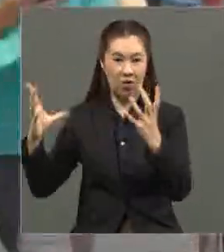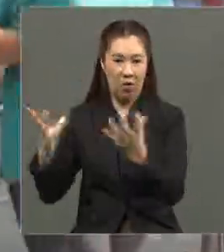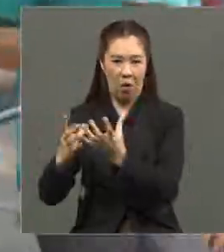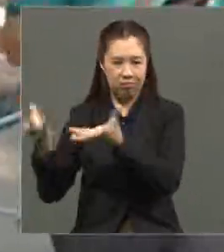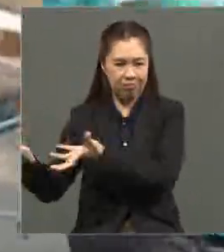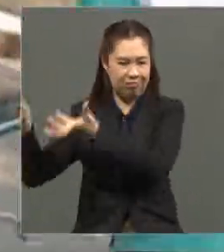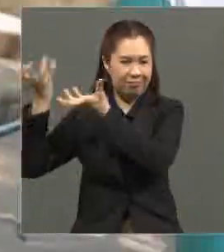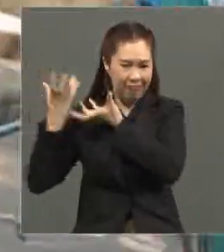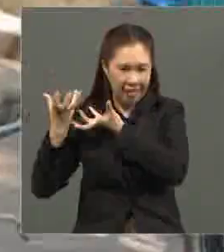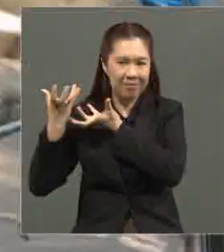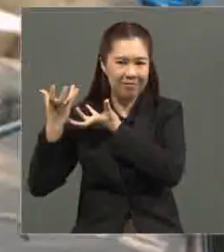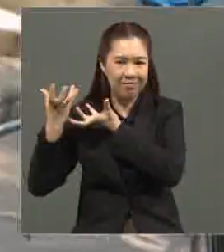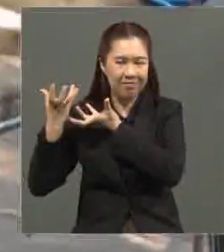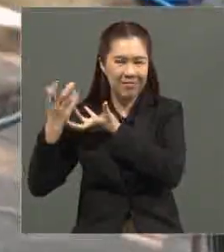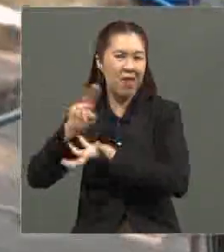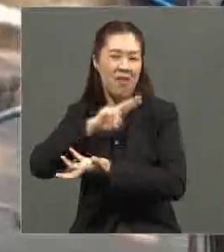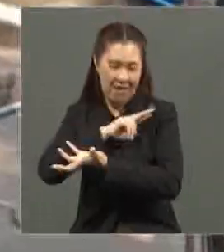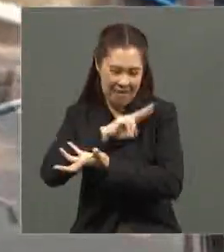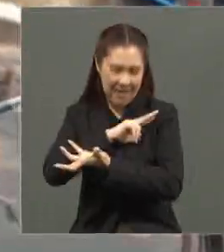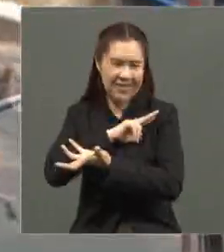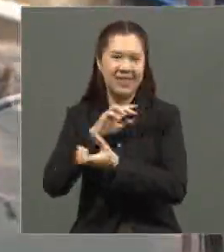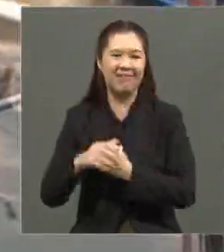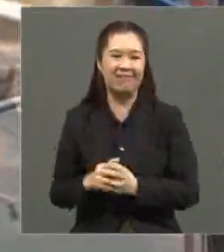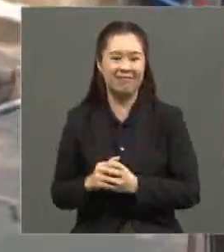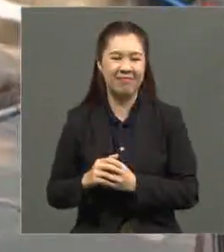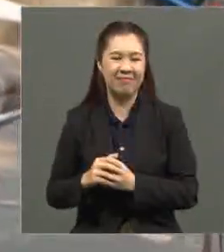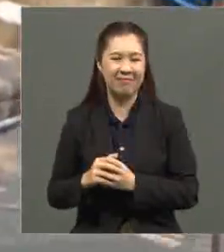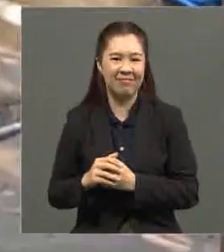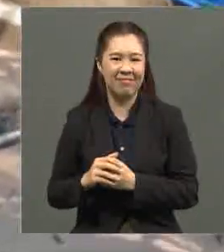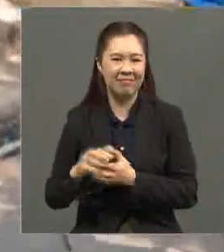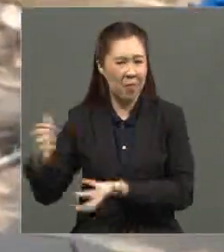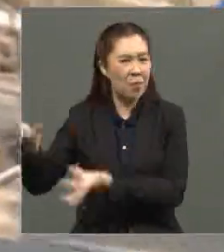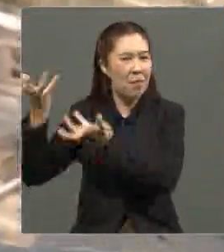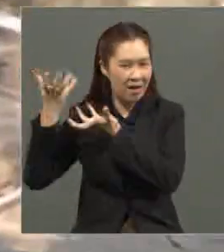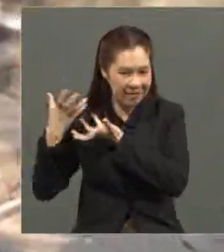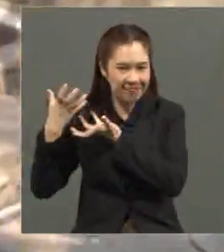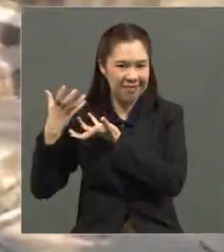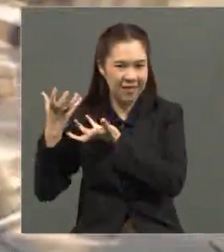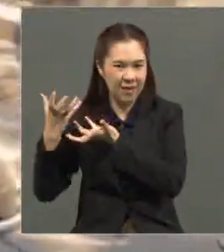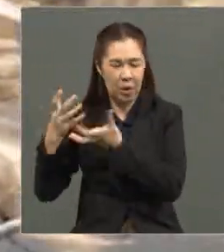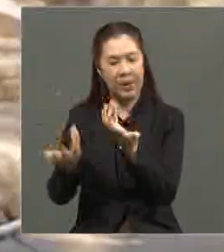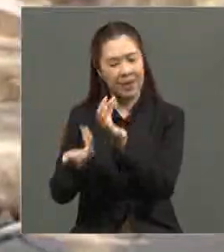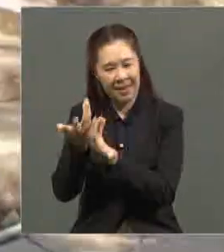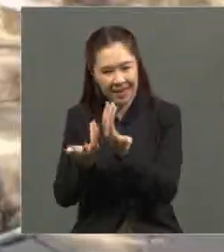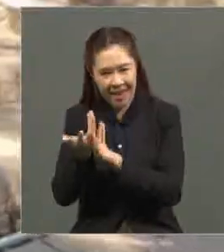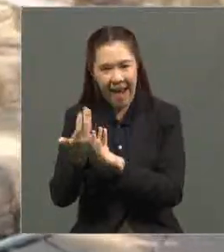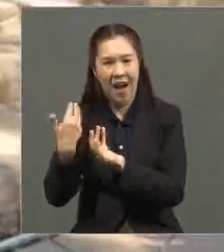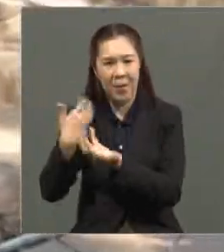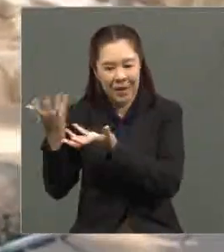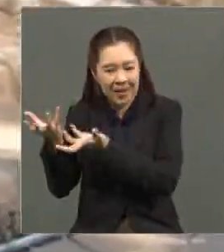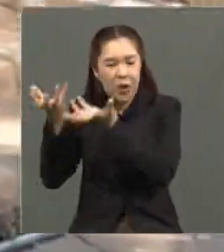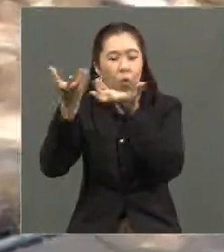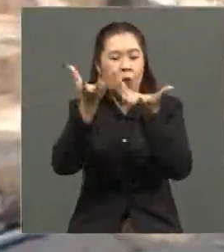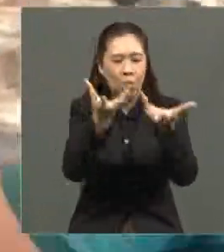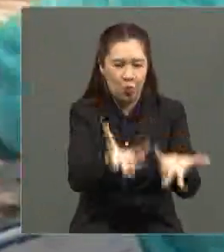ใส่อแบกเองเลยนะแบกเองเลยค่ะเนี่ยคือฟักทองยักษ์ที่คุณผู้ชมเห็นเนี่ยล่ะค่ะใส่กองหญ้านะคะแล้วก็ส่งเข้ามาบ้านของหมู่